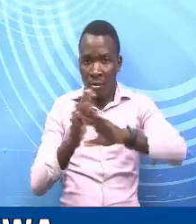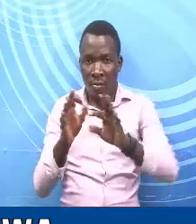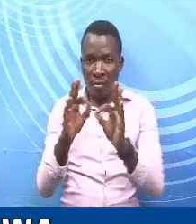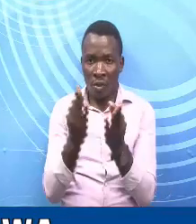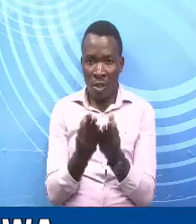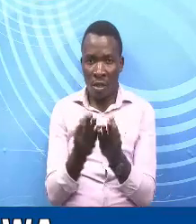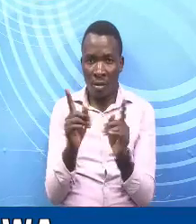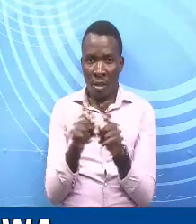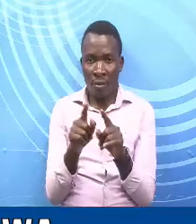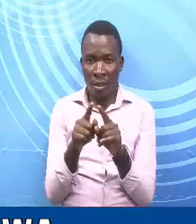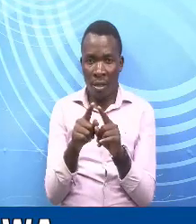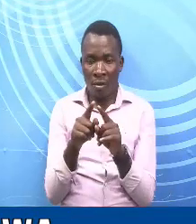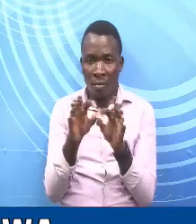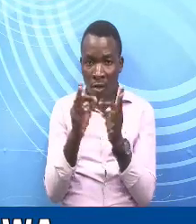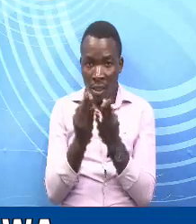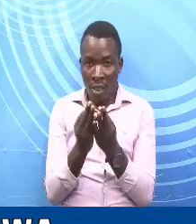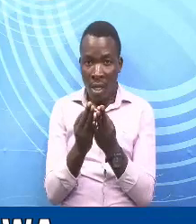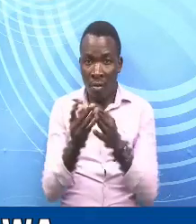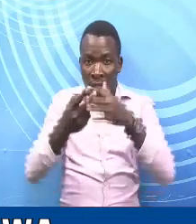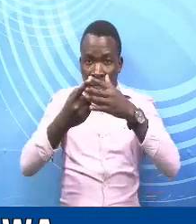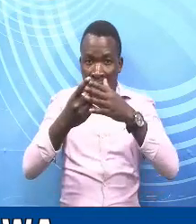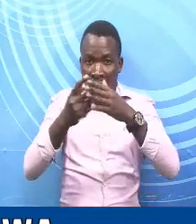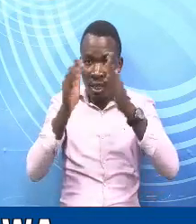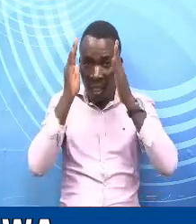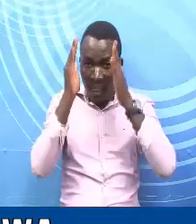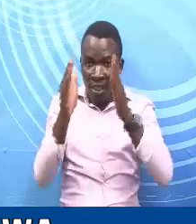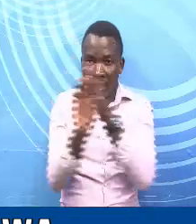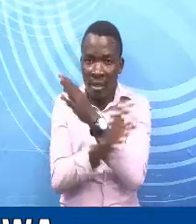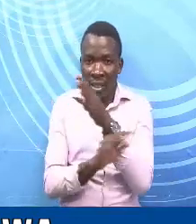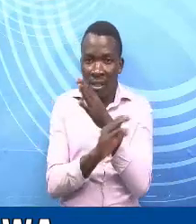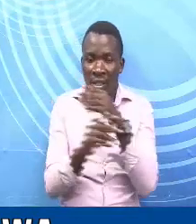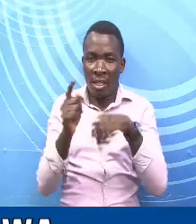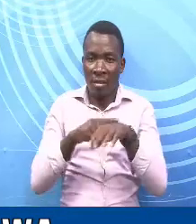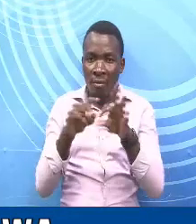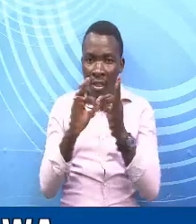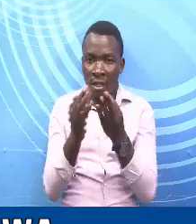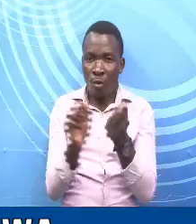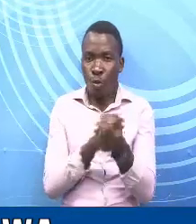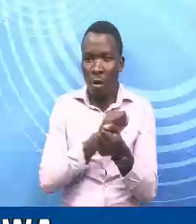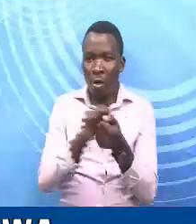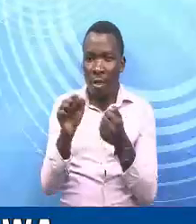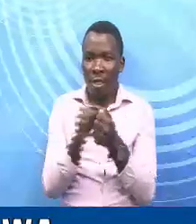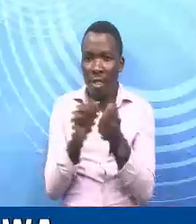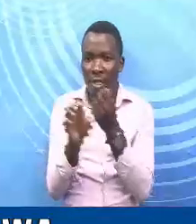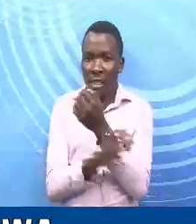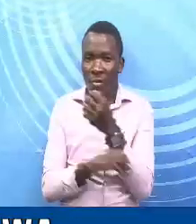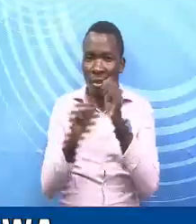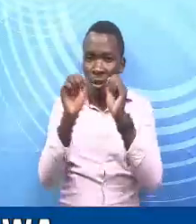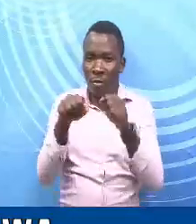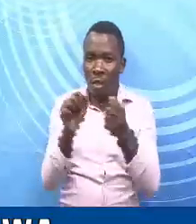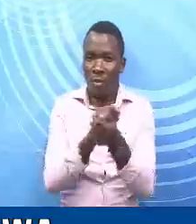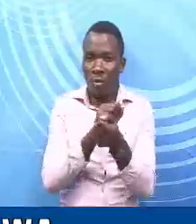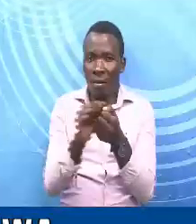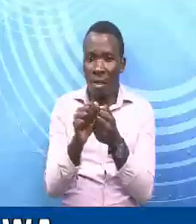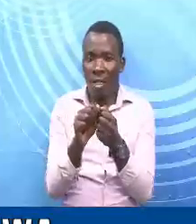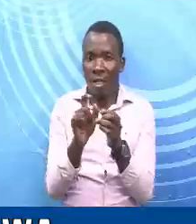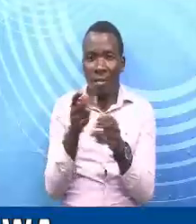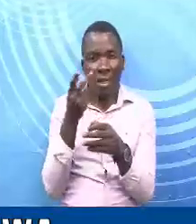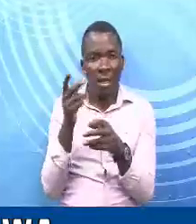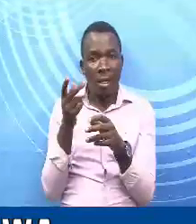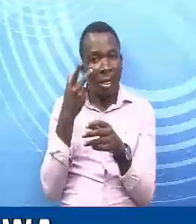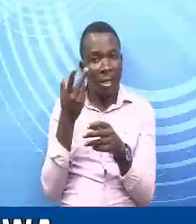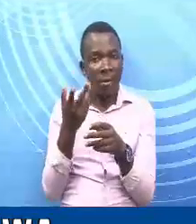kuko umuryango ni ishingiro ry'igihugu umuryango wihungabanye n'igihugu gishobora guhungabana nubwo bimeze bityo ariko uyu muyobozi aravuga